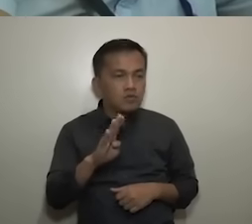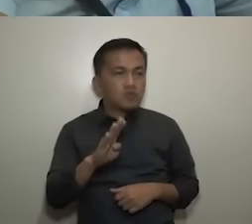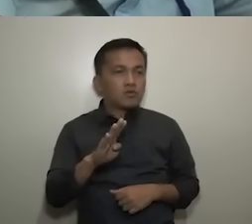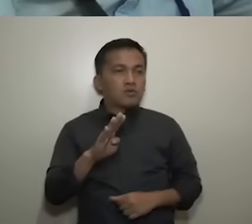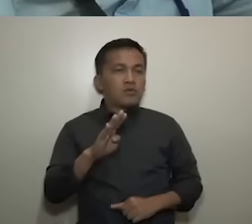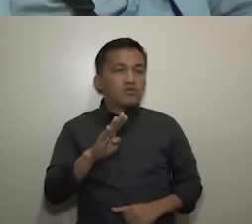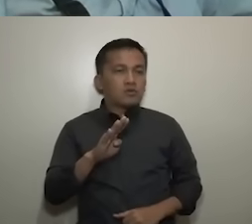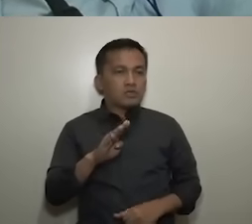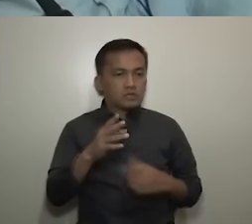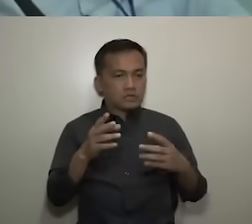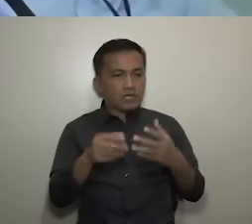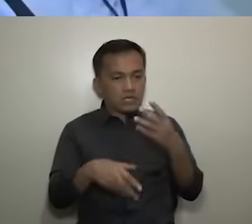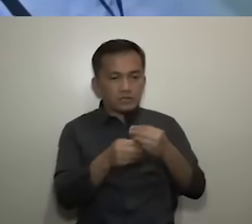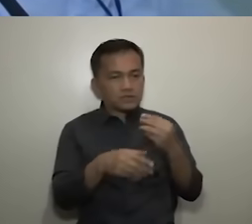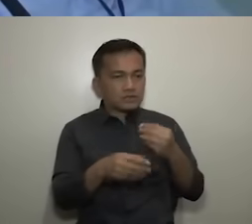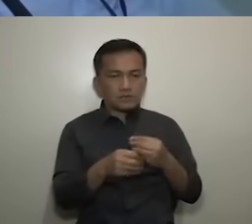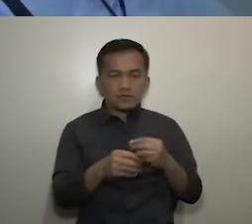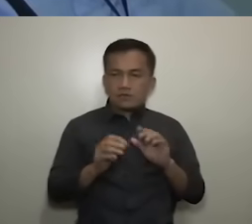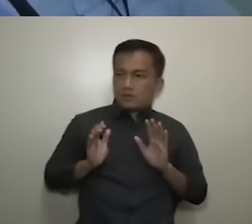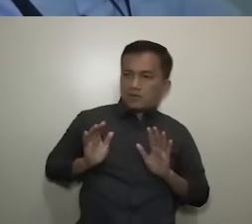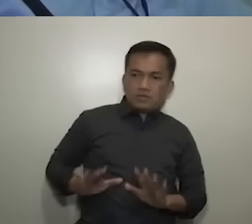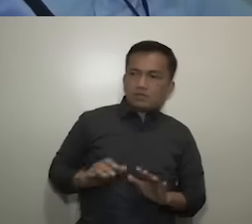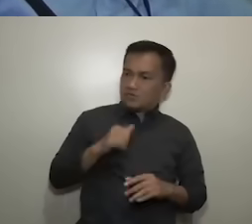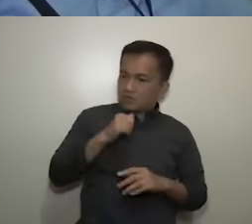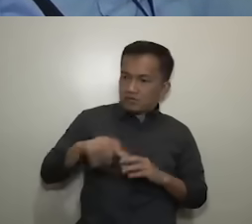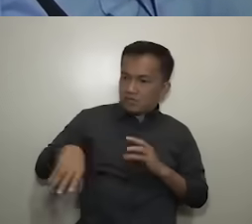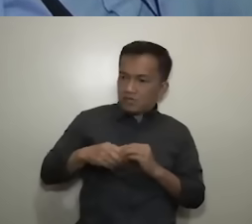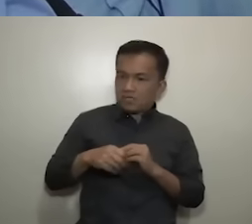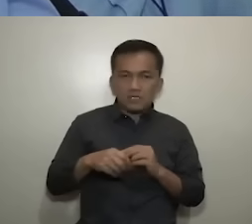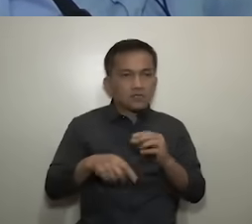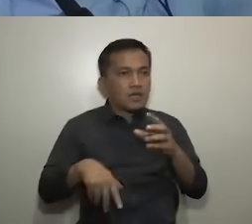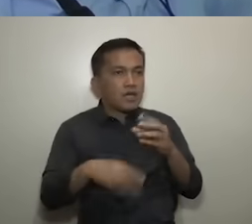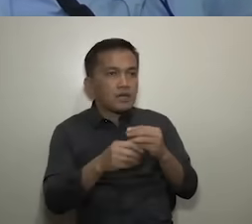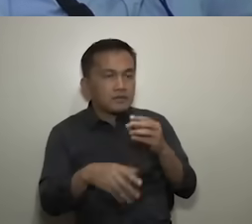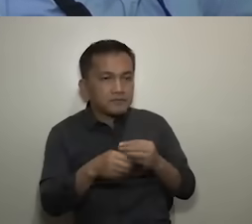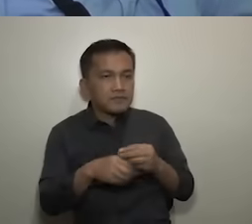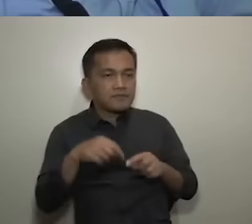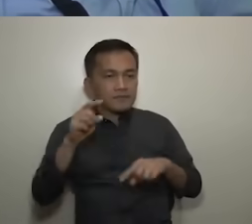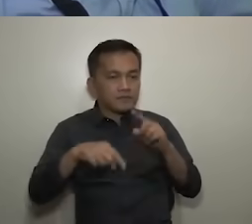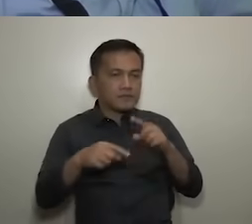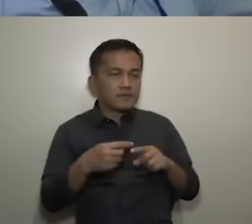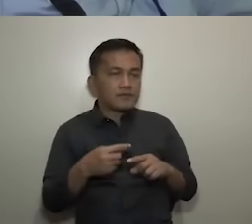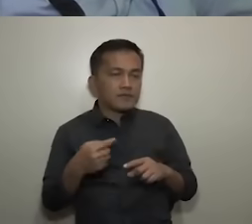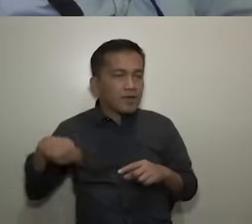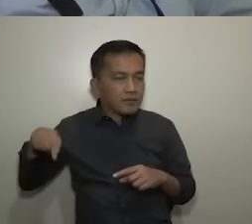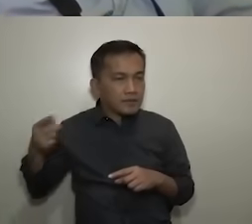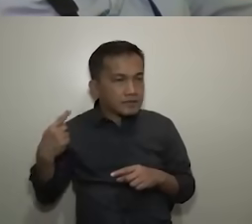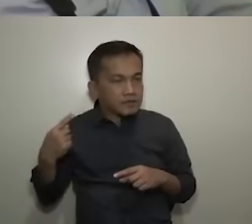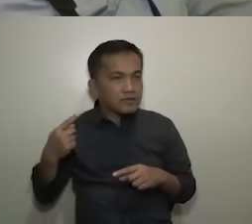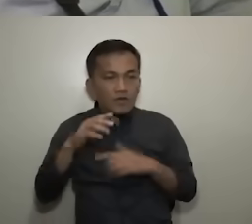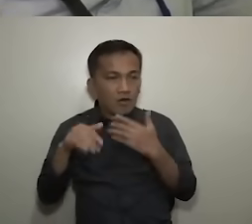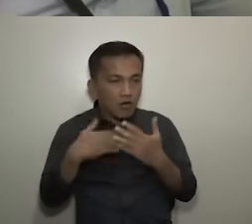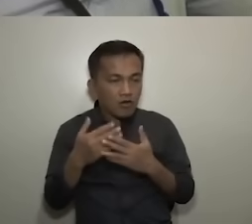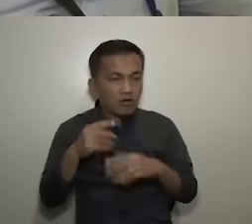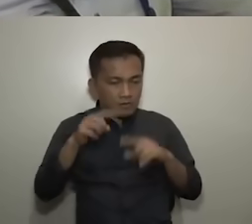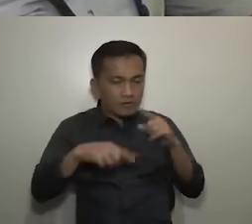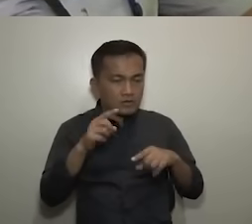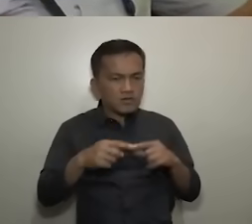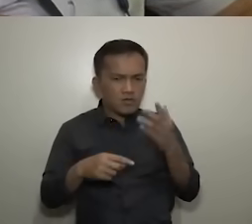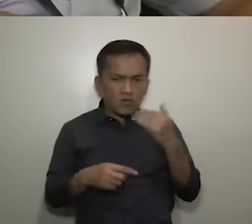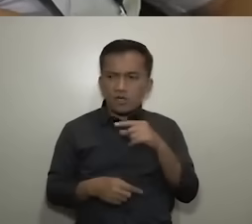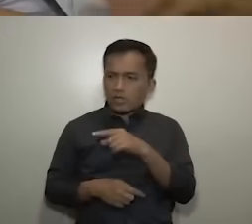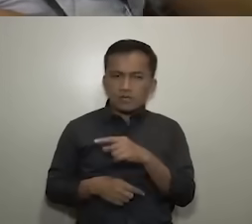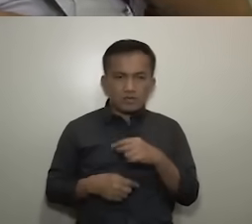mga na-add niya, ako hindi po ako naka-add doon. Ang mga naka-add po doon, mga friend namin po. Kaya lahat po ng mga friend ko, bakit